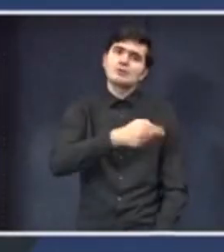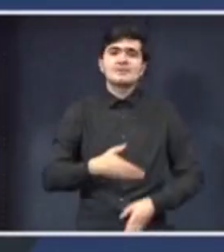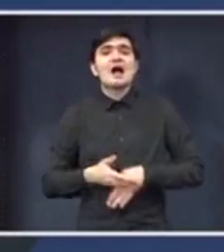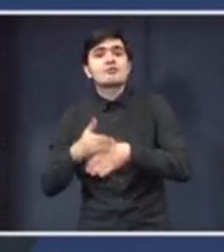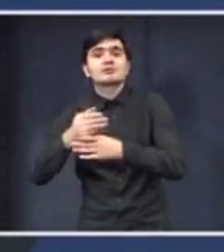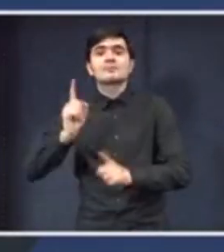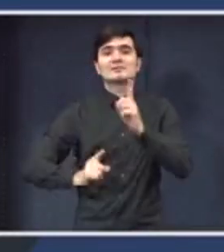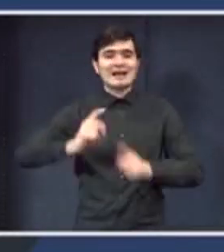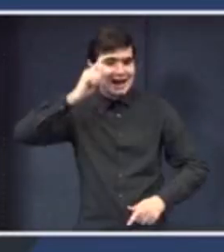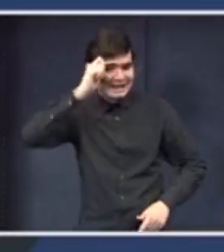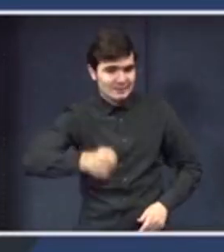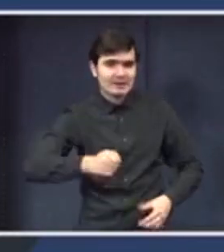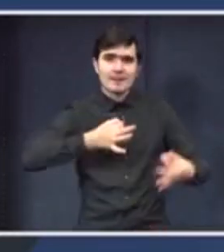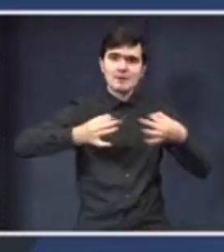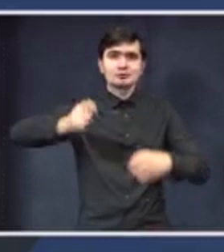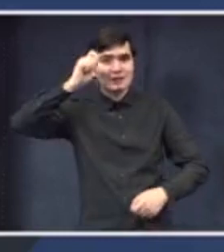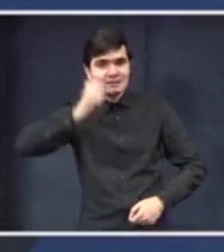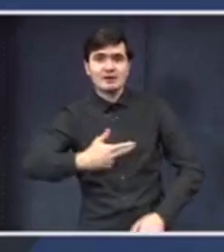măsurilor și prin vaccinare.